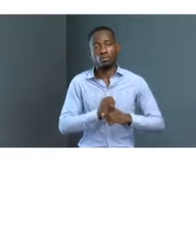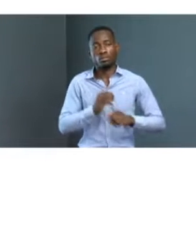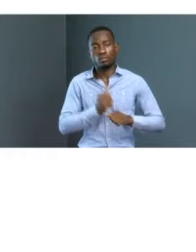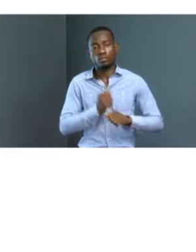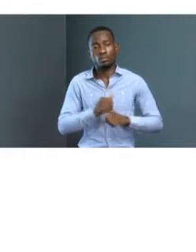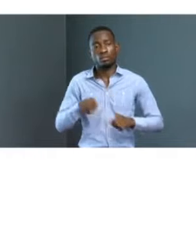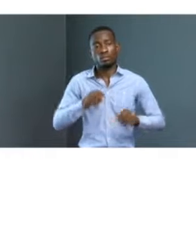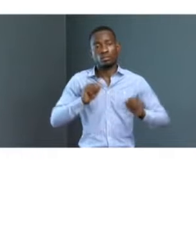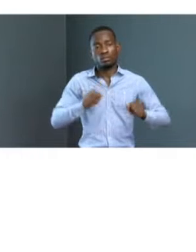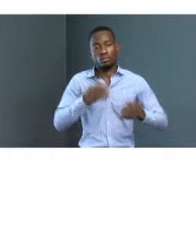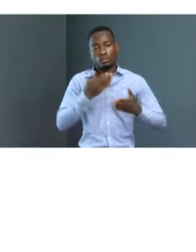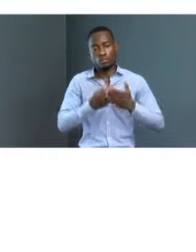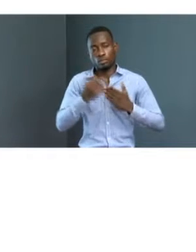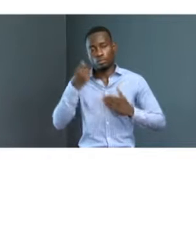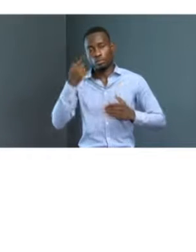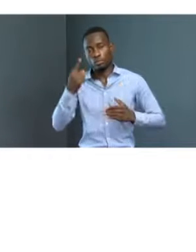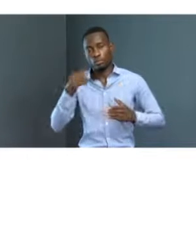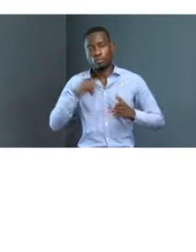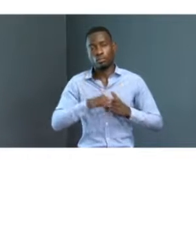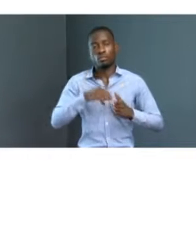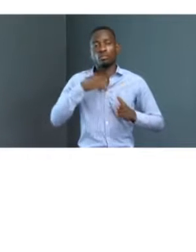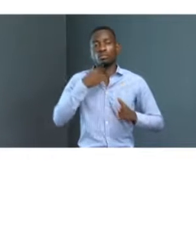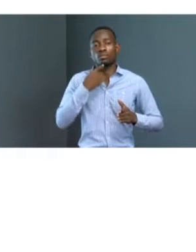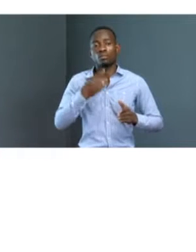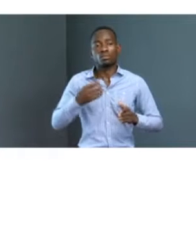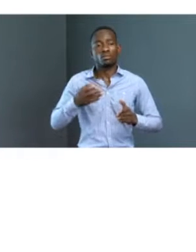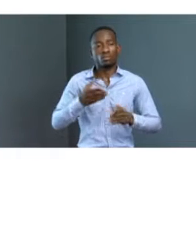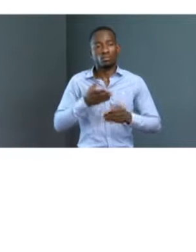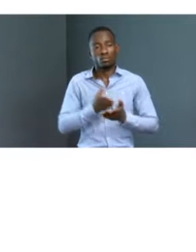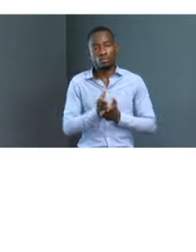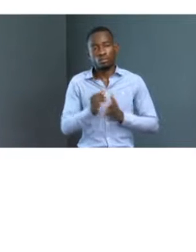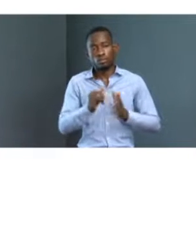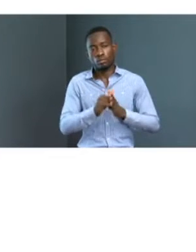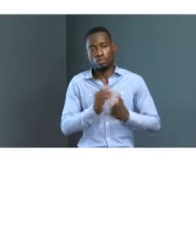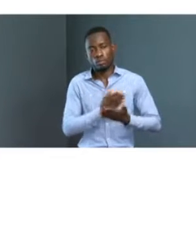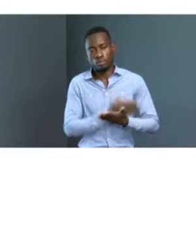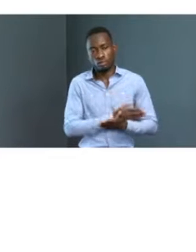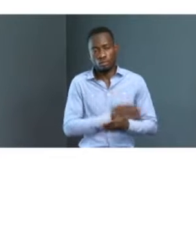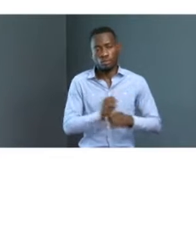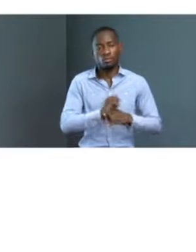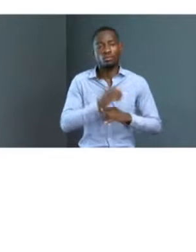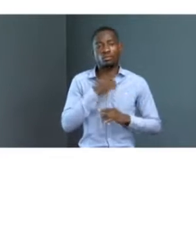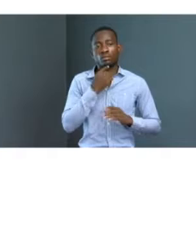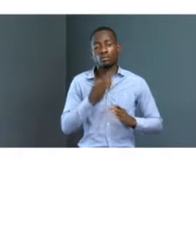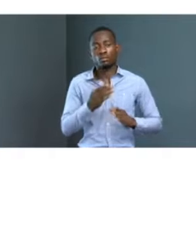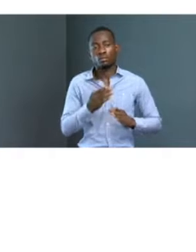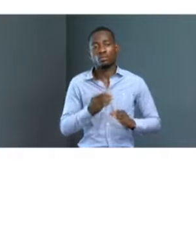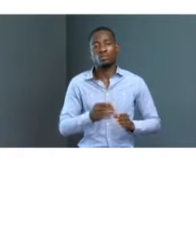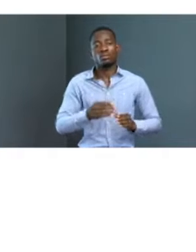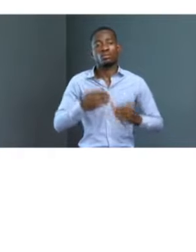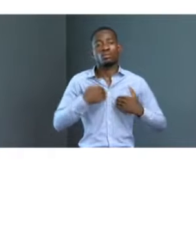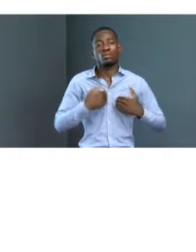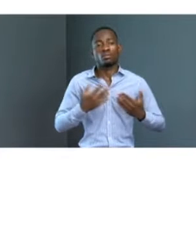vous permettre de bien comprendre ce que nous avons dit à travers cette leçon. L'exercice dit ceci. On